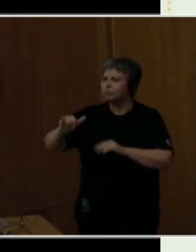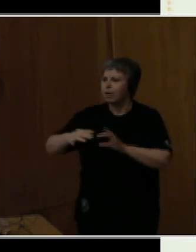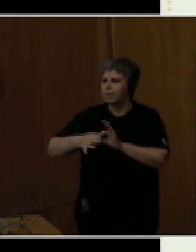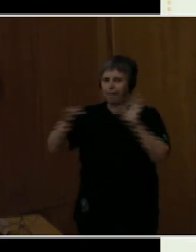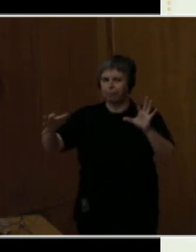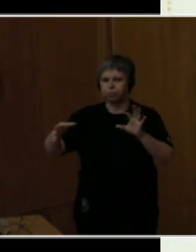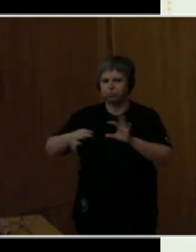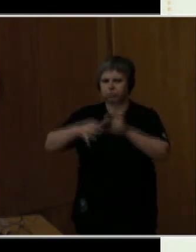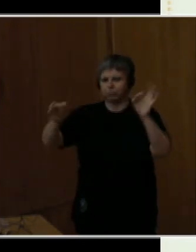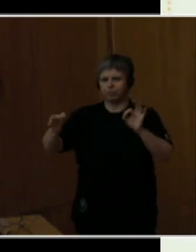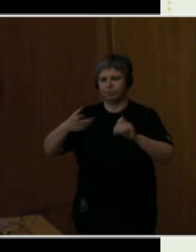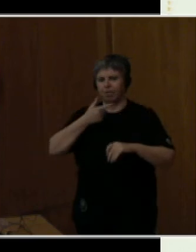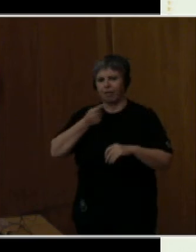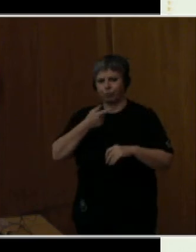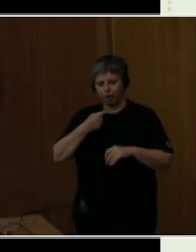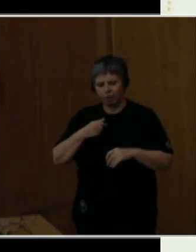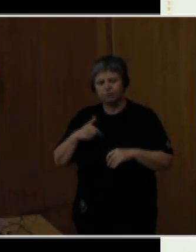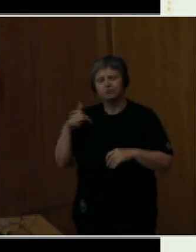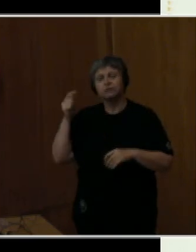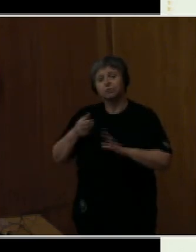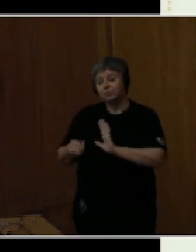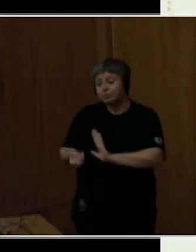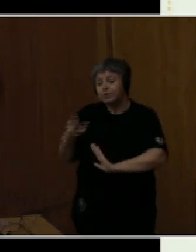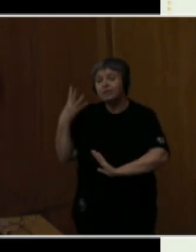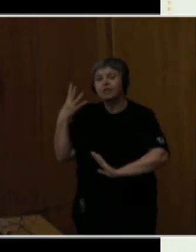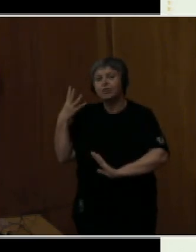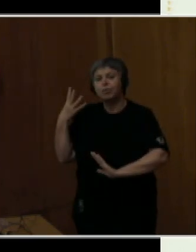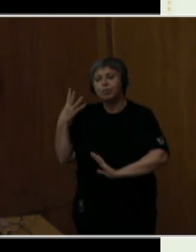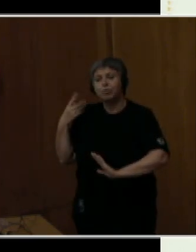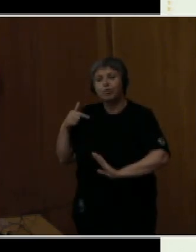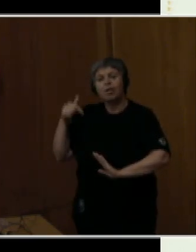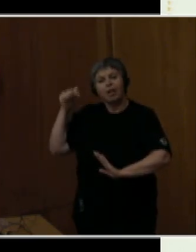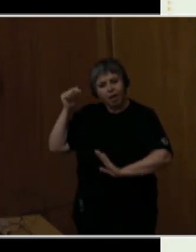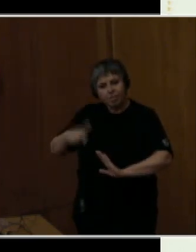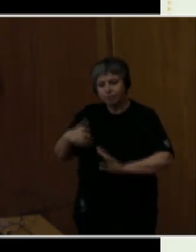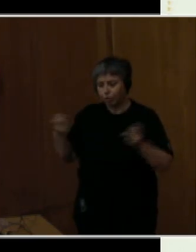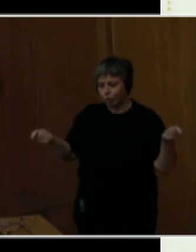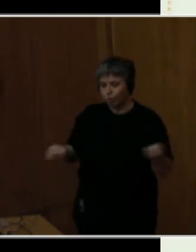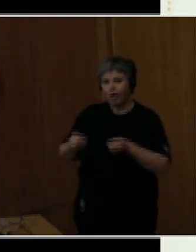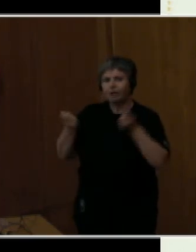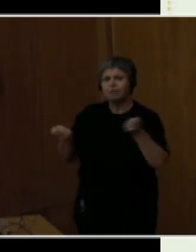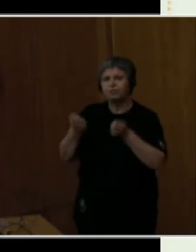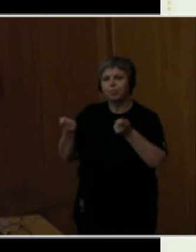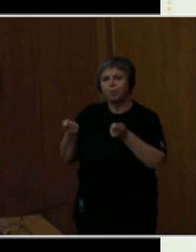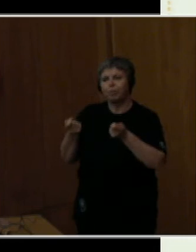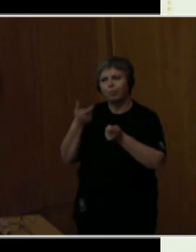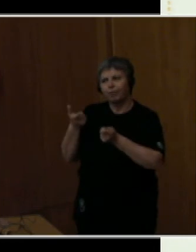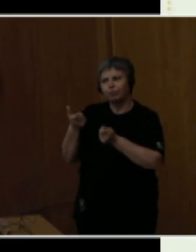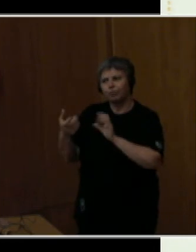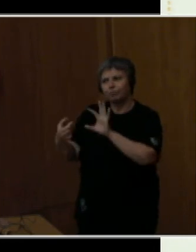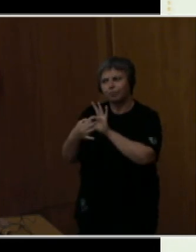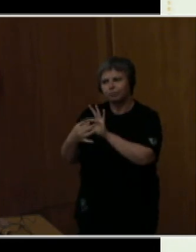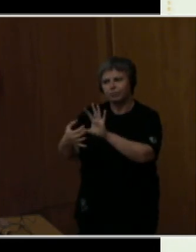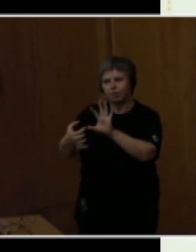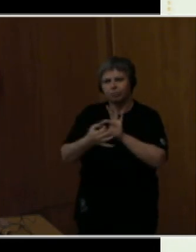Χάρη στις οπτικές ίνες και ενσωματώνοντας τις οπτικές ίνες, τις οπτικές τεχνολογίες στο δίκτυο πρόσβασης, πάμε σε